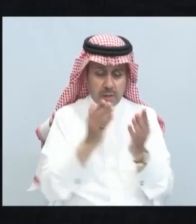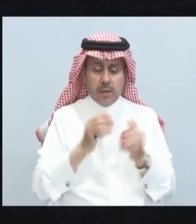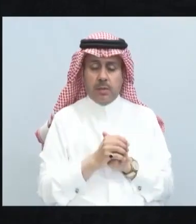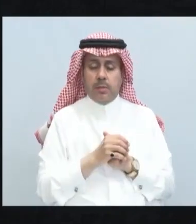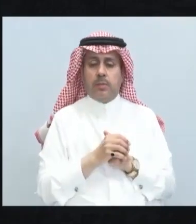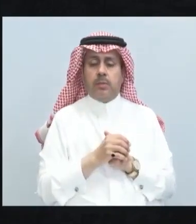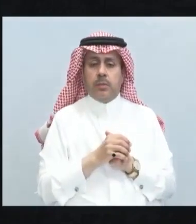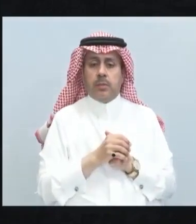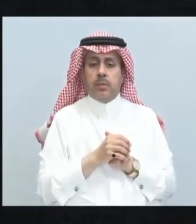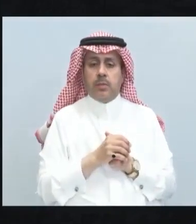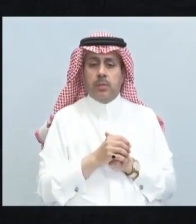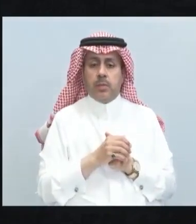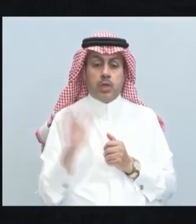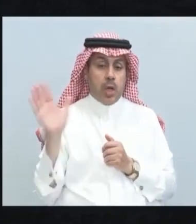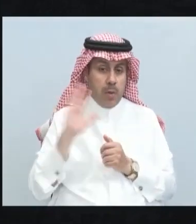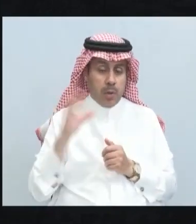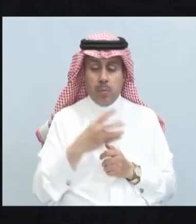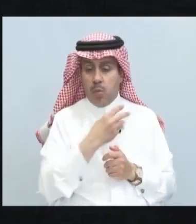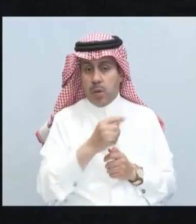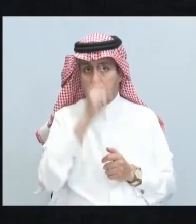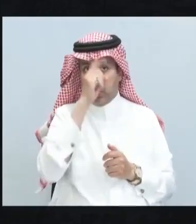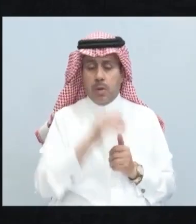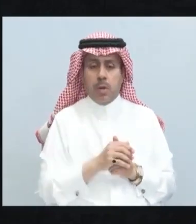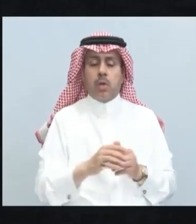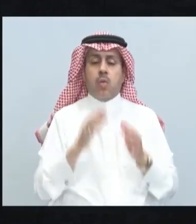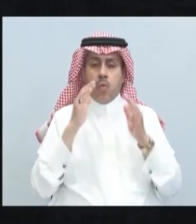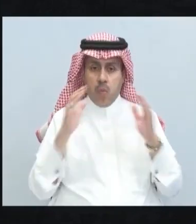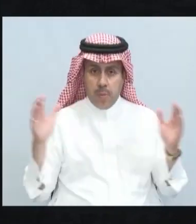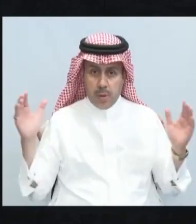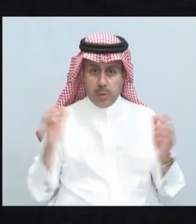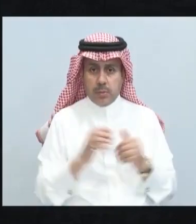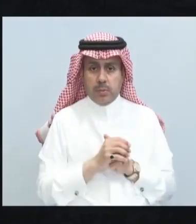تعالى في درس قادم والسلام عليكم ورحمه الله وبركاته